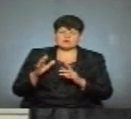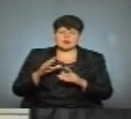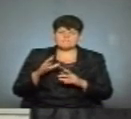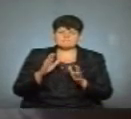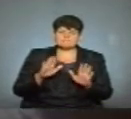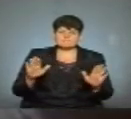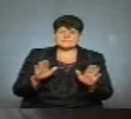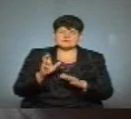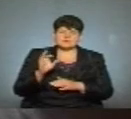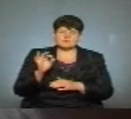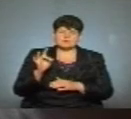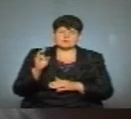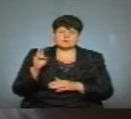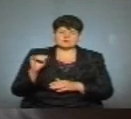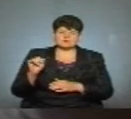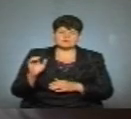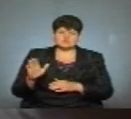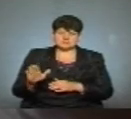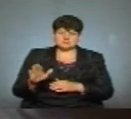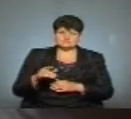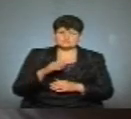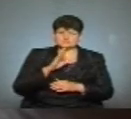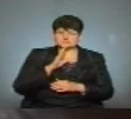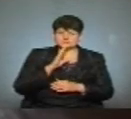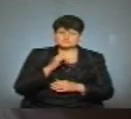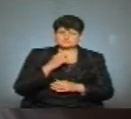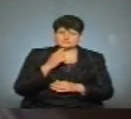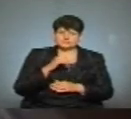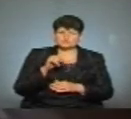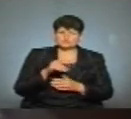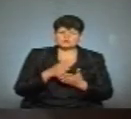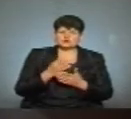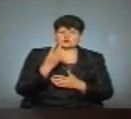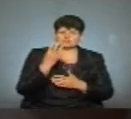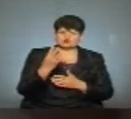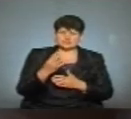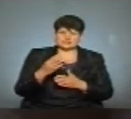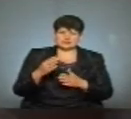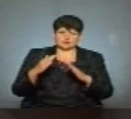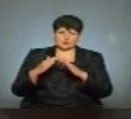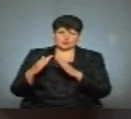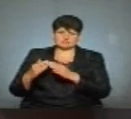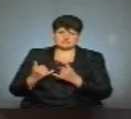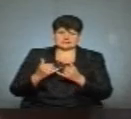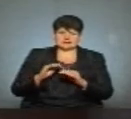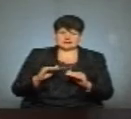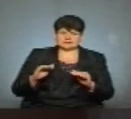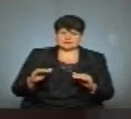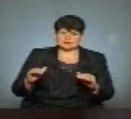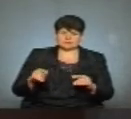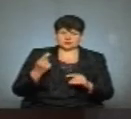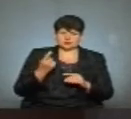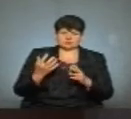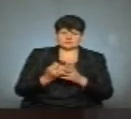Головна спеціалістка Держпродспоживслужби Тернопільщини Марія Дручковська каже, тут є 4 корпуси для дітей. В одному з них вона виявила